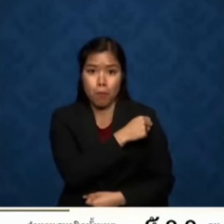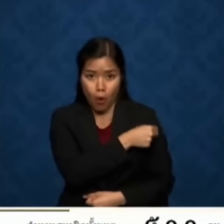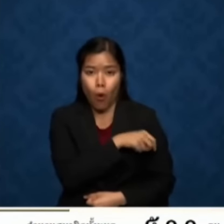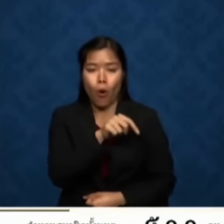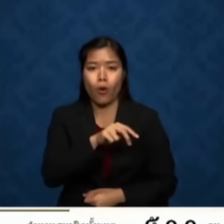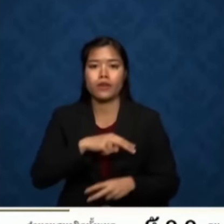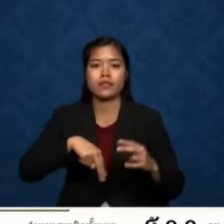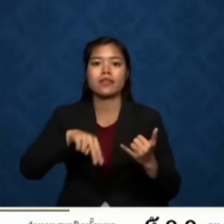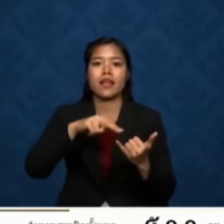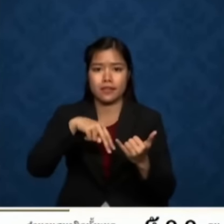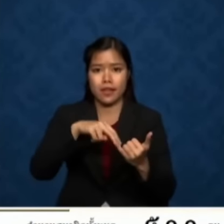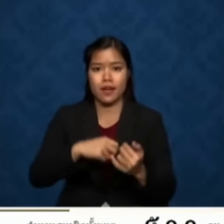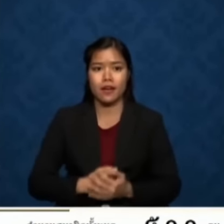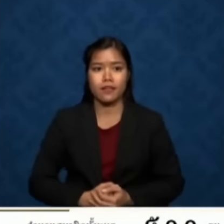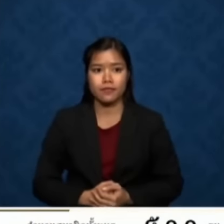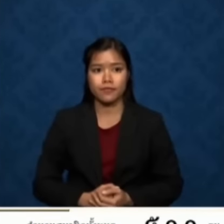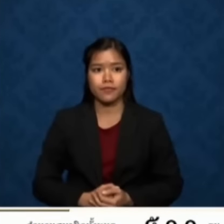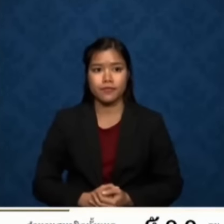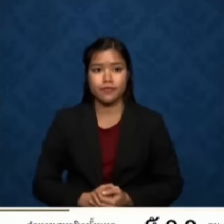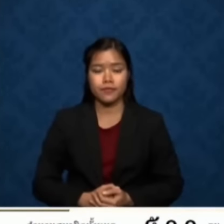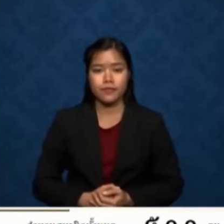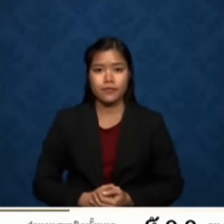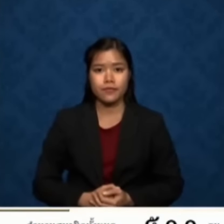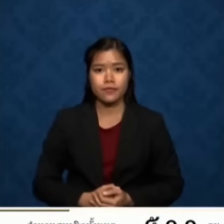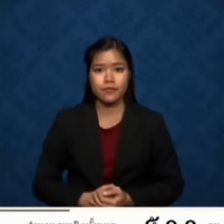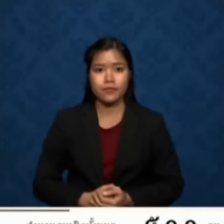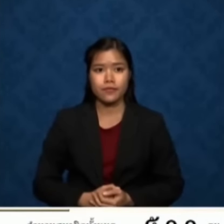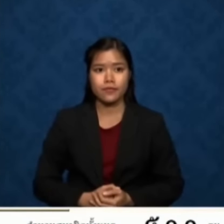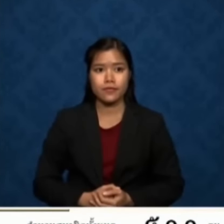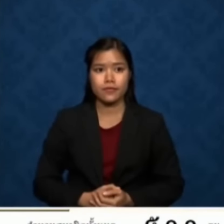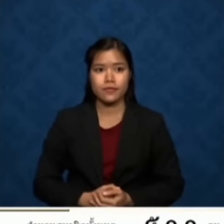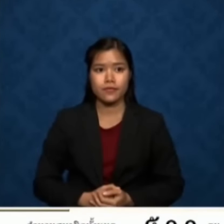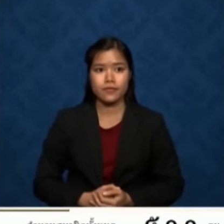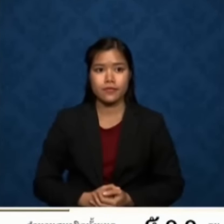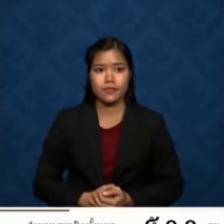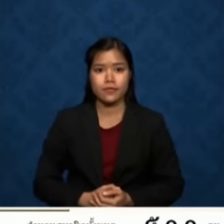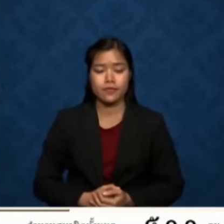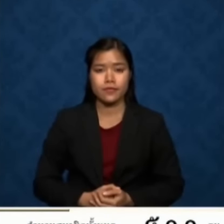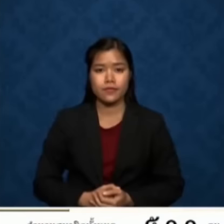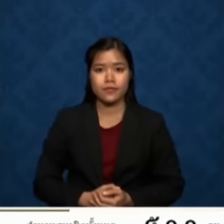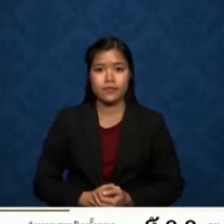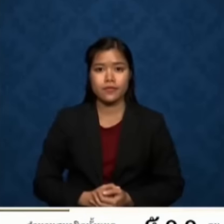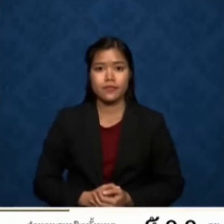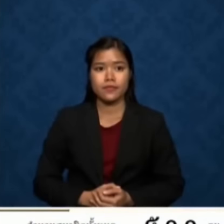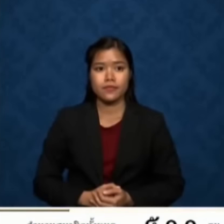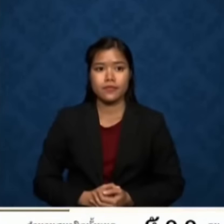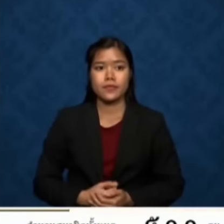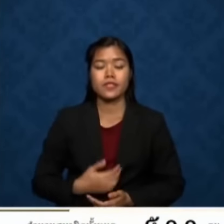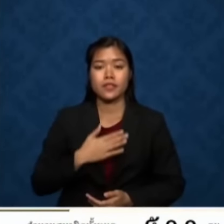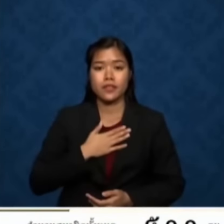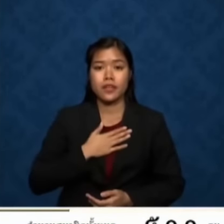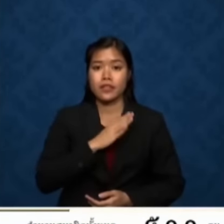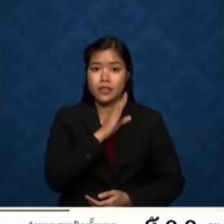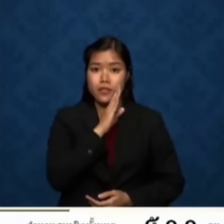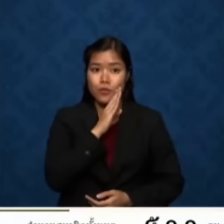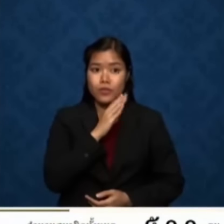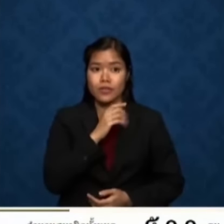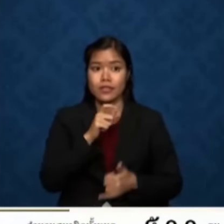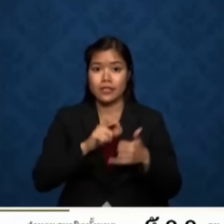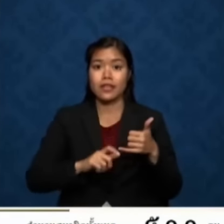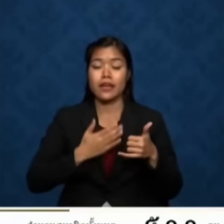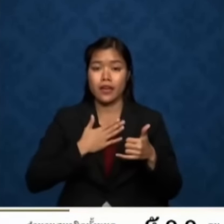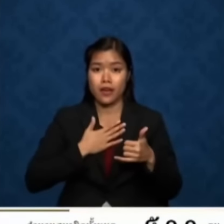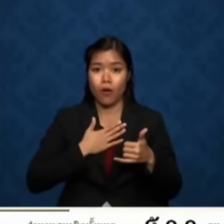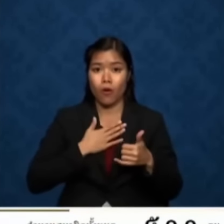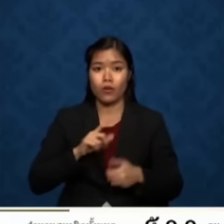มก็เห็นอันนี้แล้วผมเนี่ยเนื่องจากผมเวลาผมสงสัยผมไม่เชื่